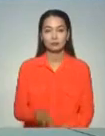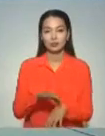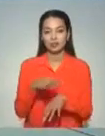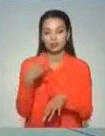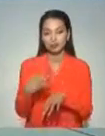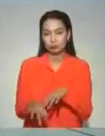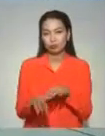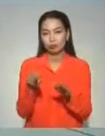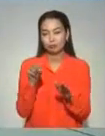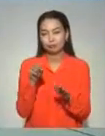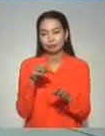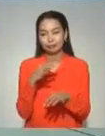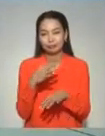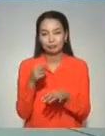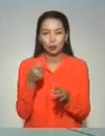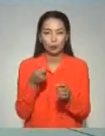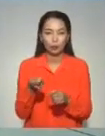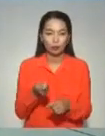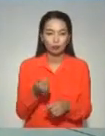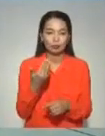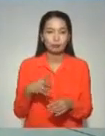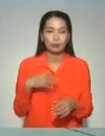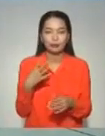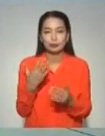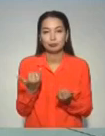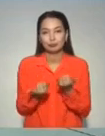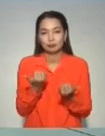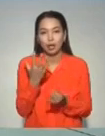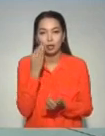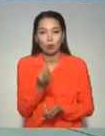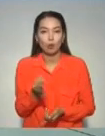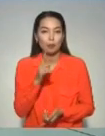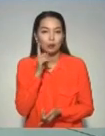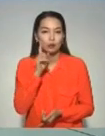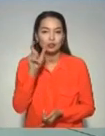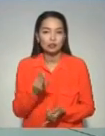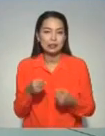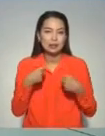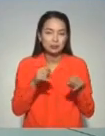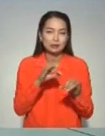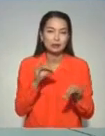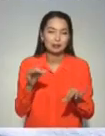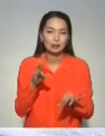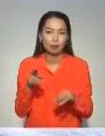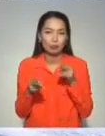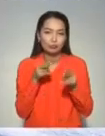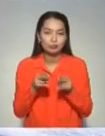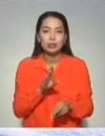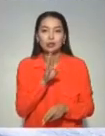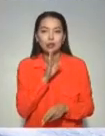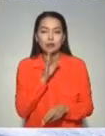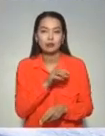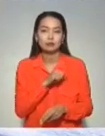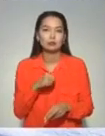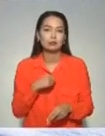Жестокая расправа над бывшей возлюбленной. В Алматинской области молодой человек избил и изрезал девушку. Самосуд над